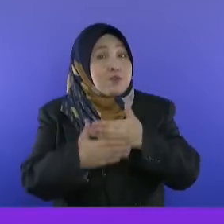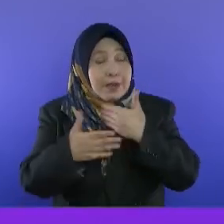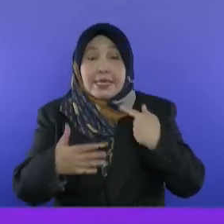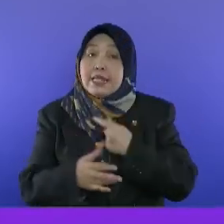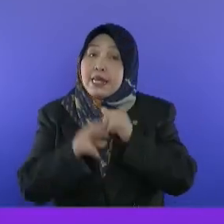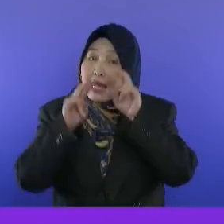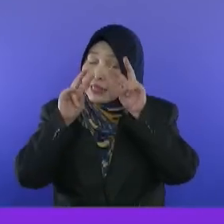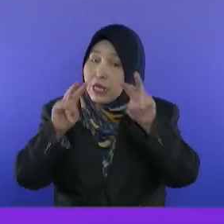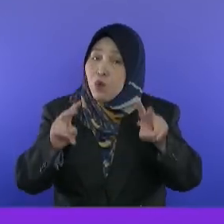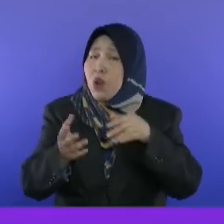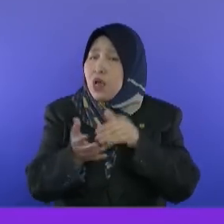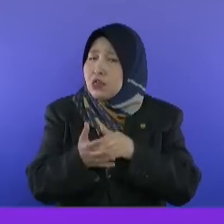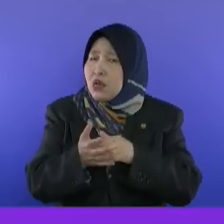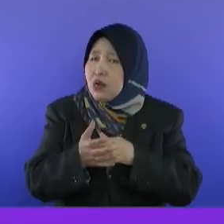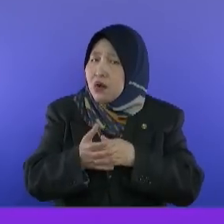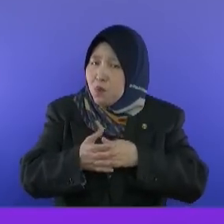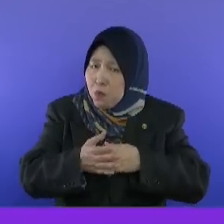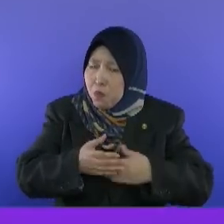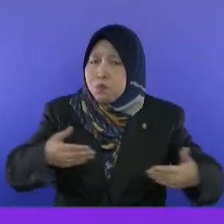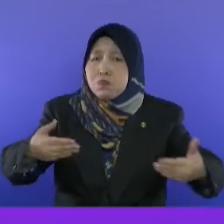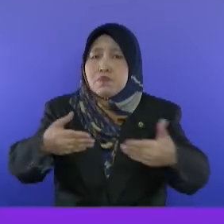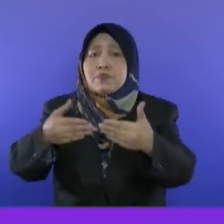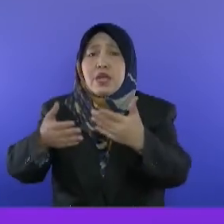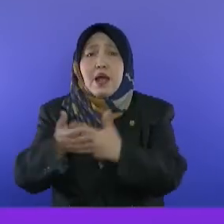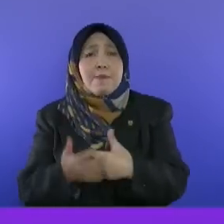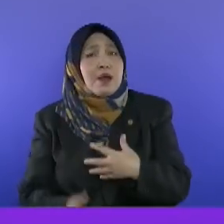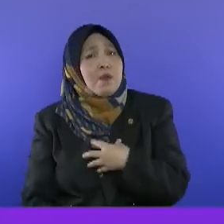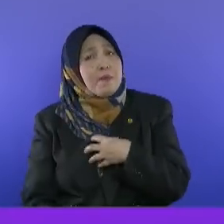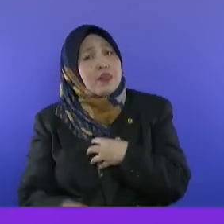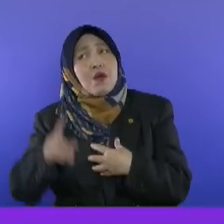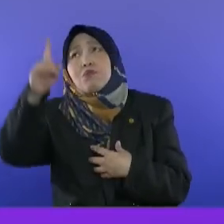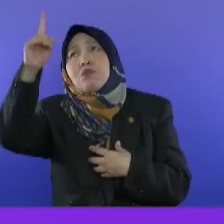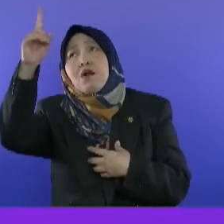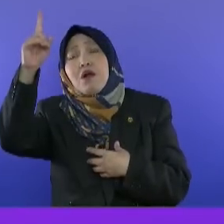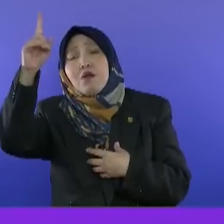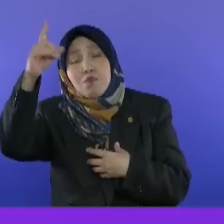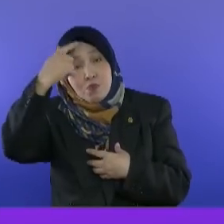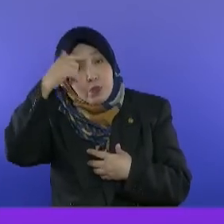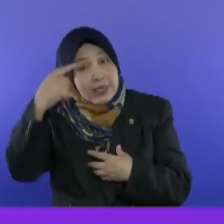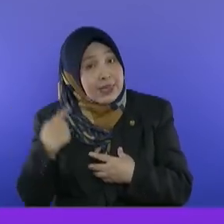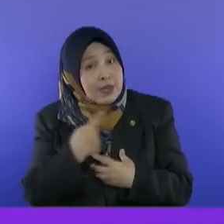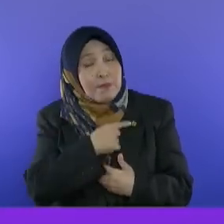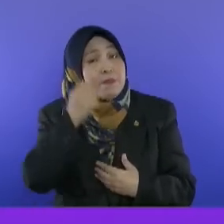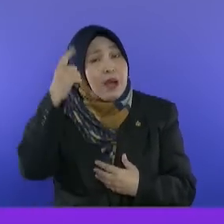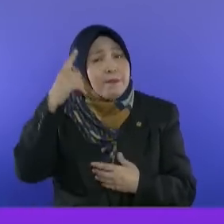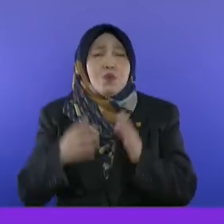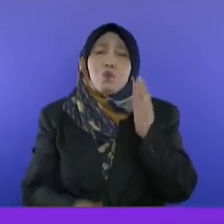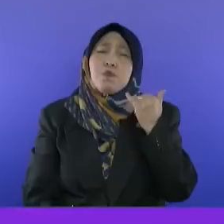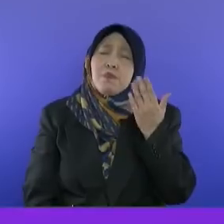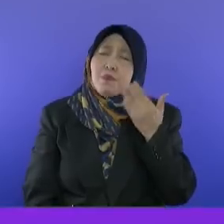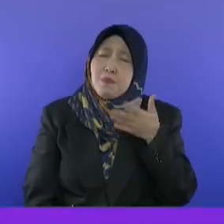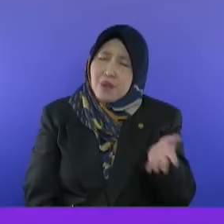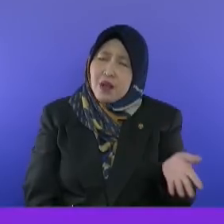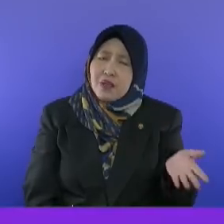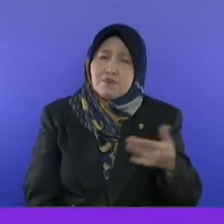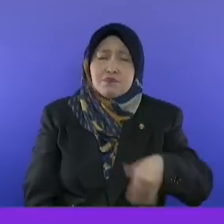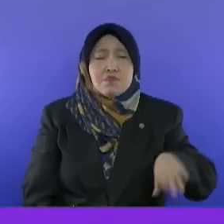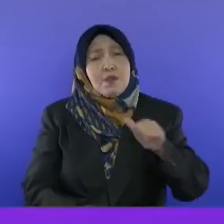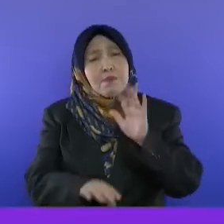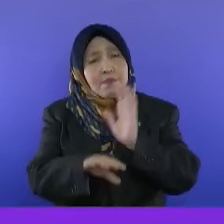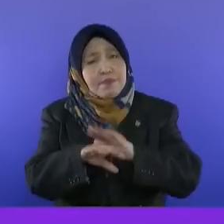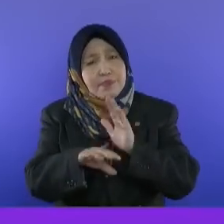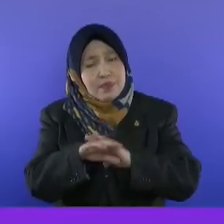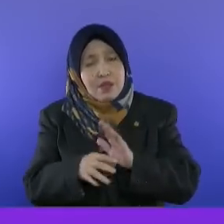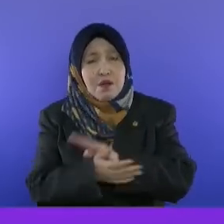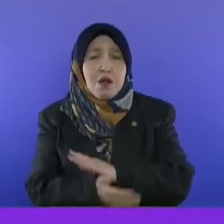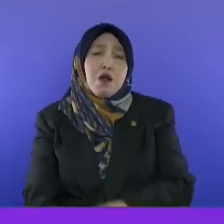lebih lanjut lagi apakah komentar dari Allah subhanahu wa taala untuk kita memahami mengapa mereka boleh digelar sebagai